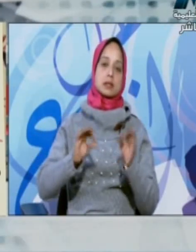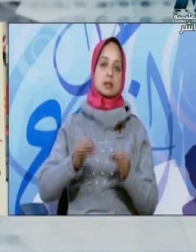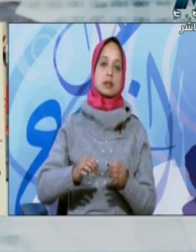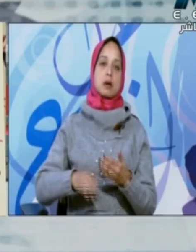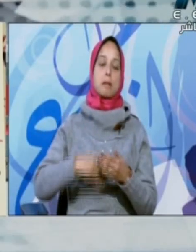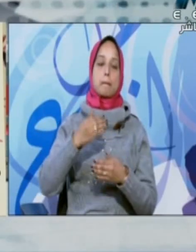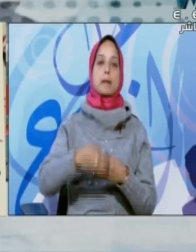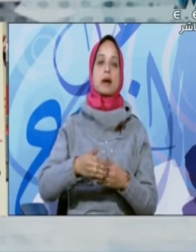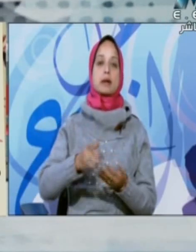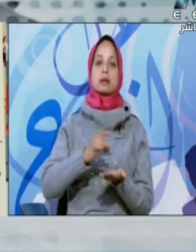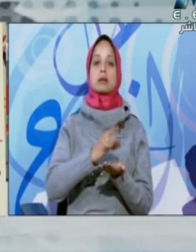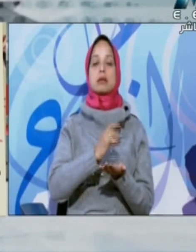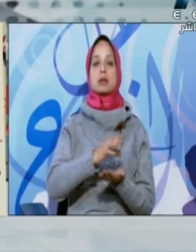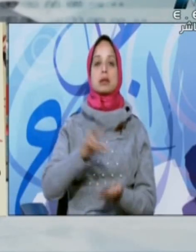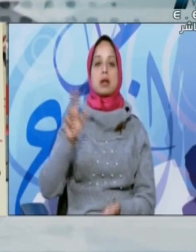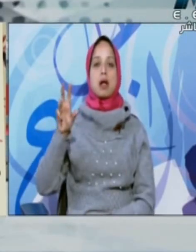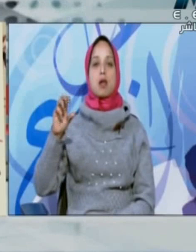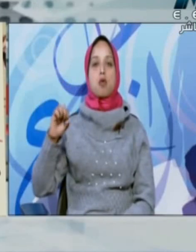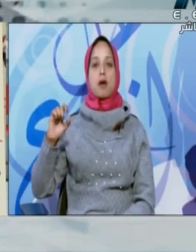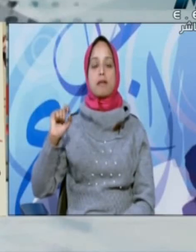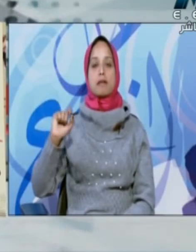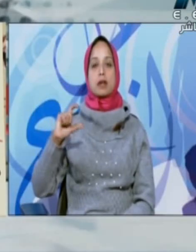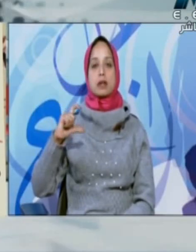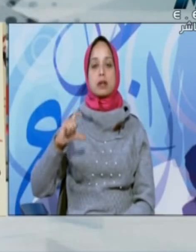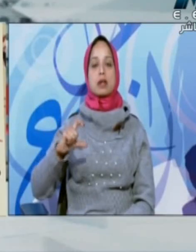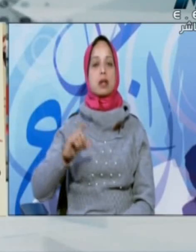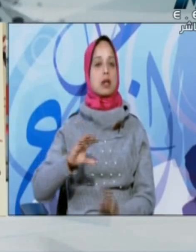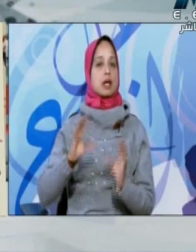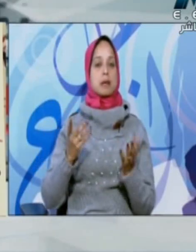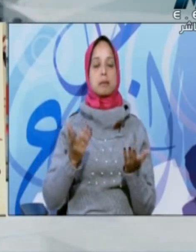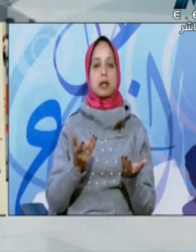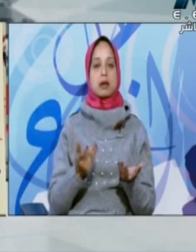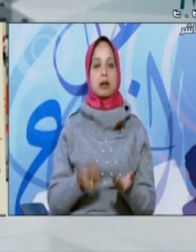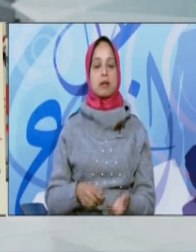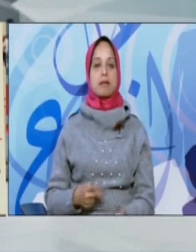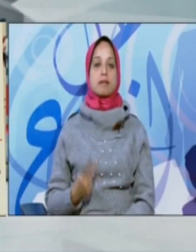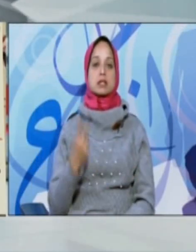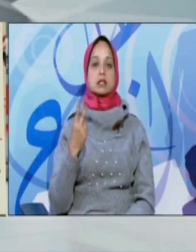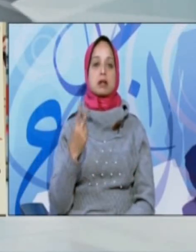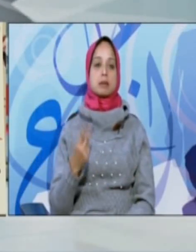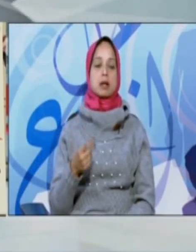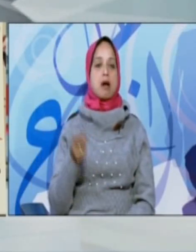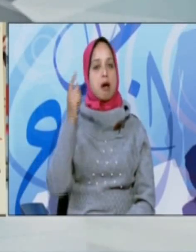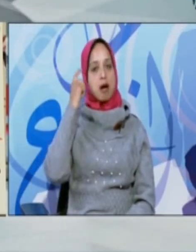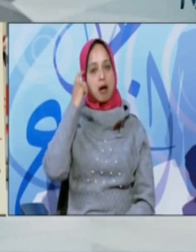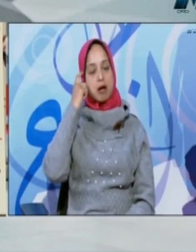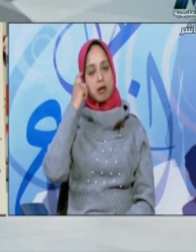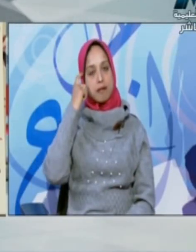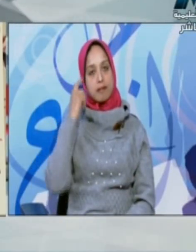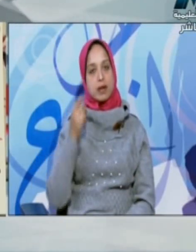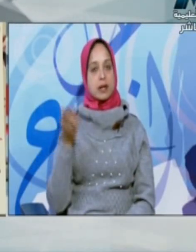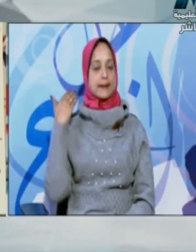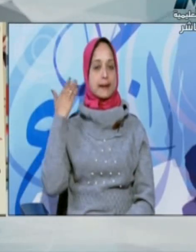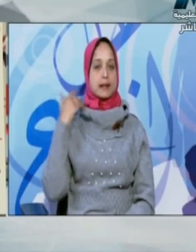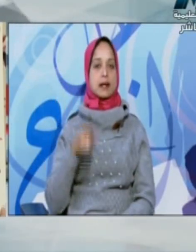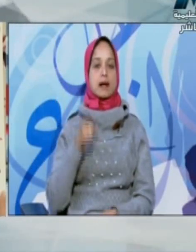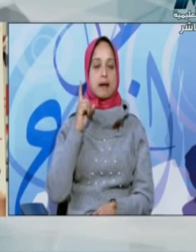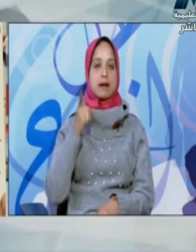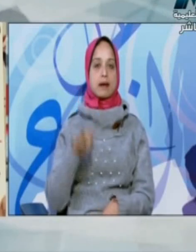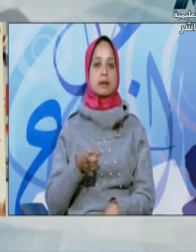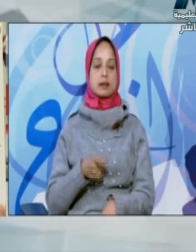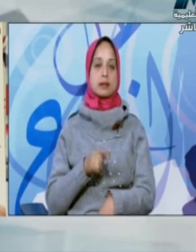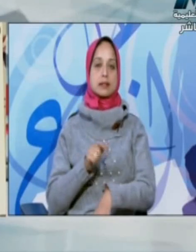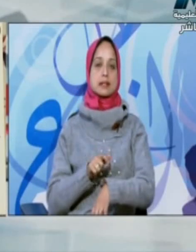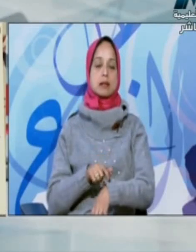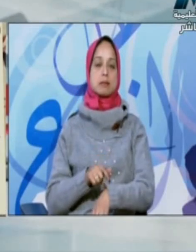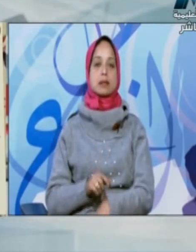واسكت، اي مره في ال7 تبقى لازم اكون عارف التاريخ عشان احدد الزمن اللي انا هتكلم ايه